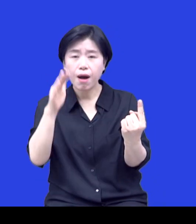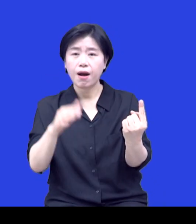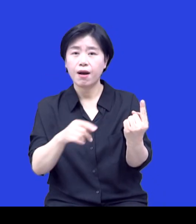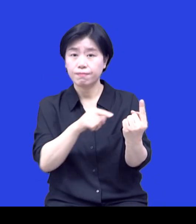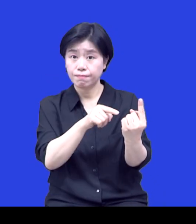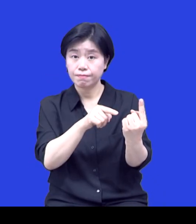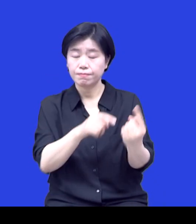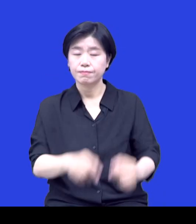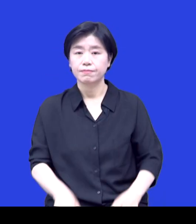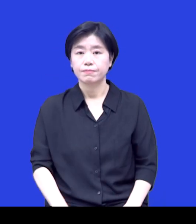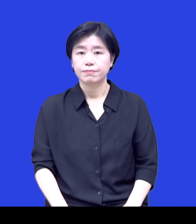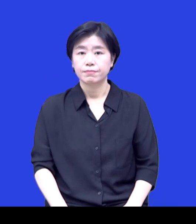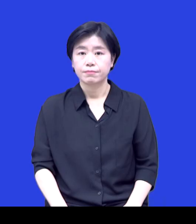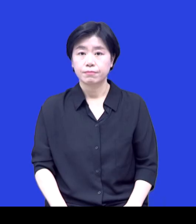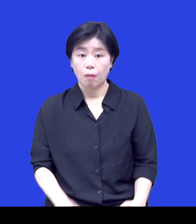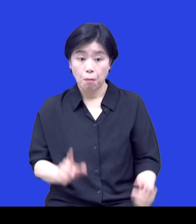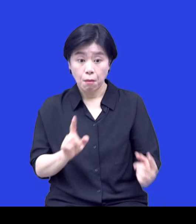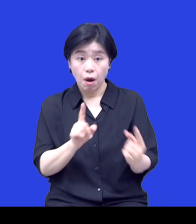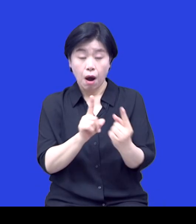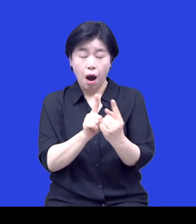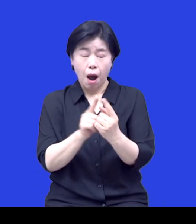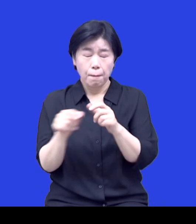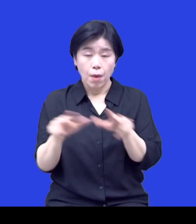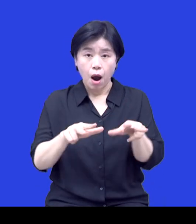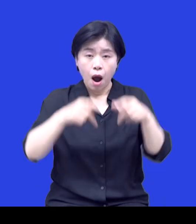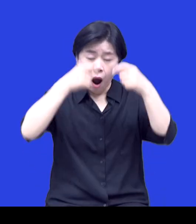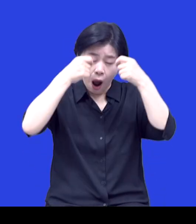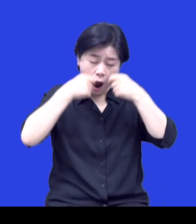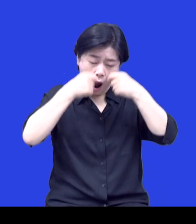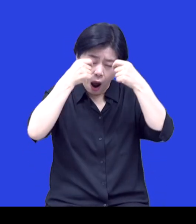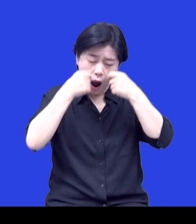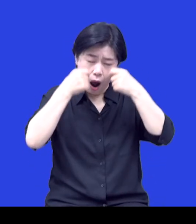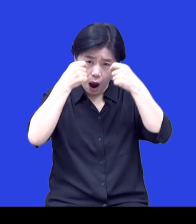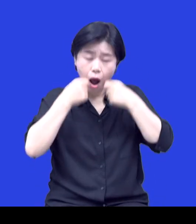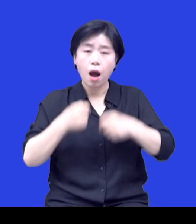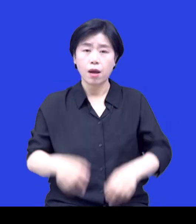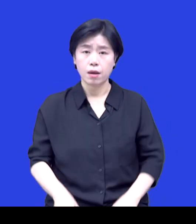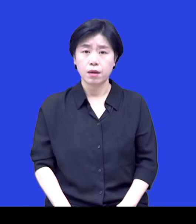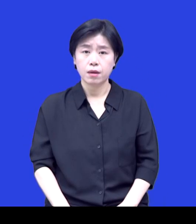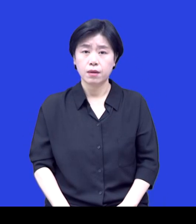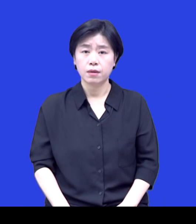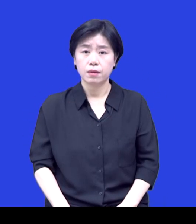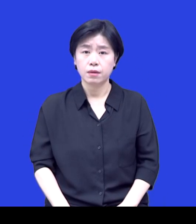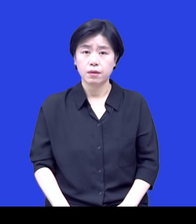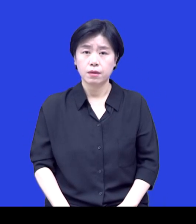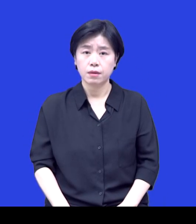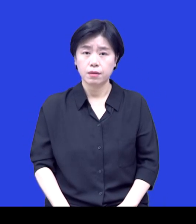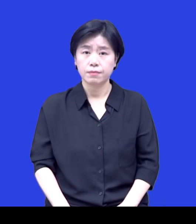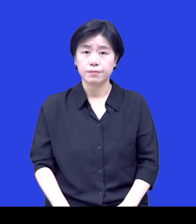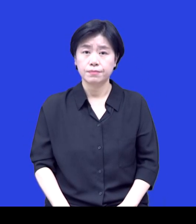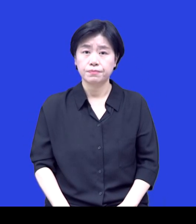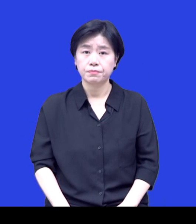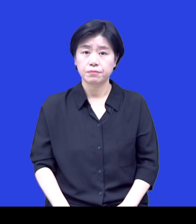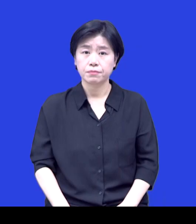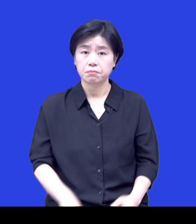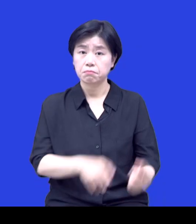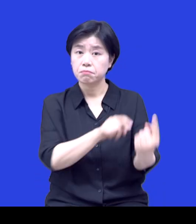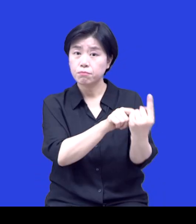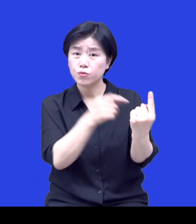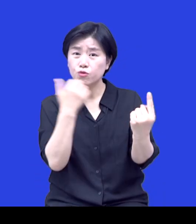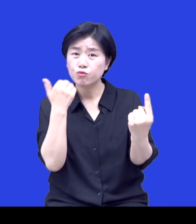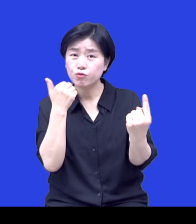앉으시더니 막 우는 거예요. 오. 네. 담임 목사님 깜짝 놀랐어요. 예. 참고로 참고로 그 담임 목사님 말에 하면